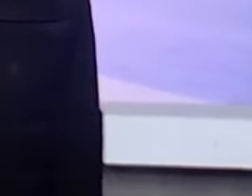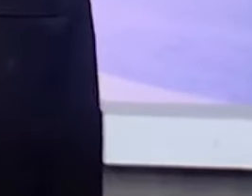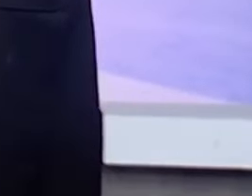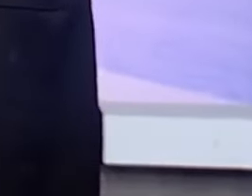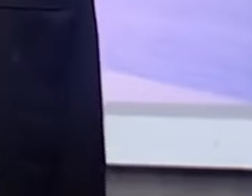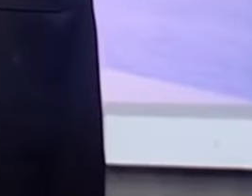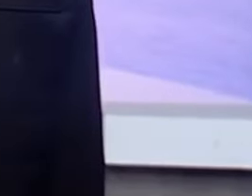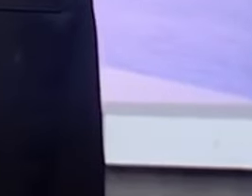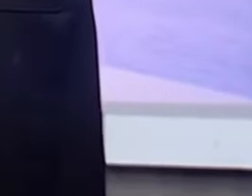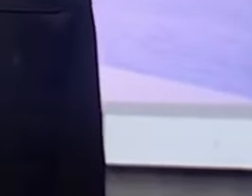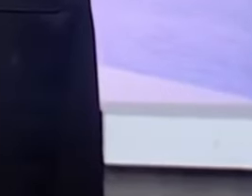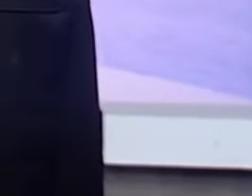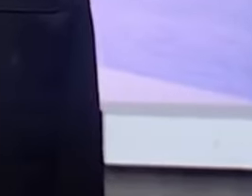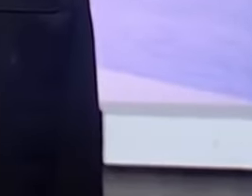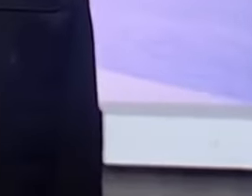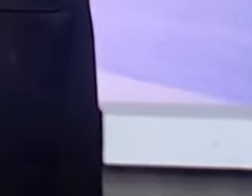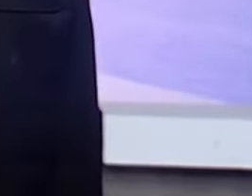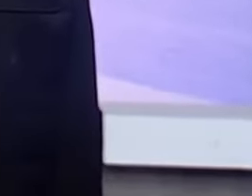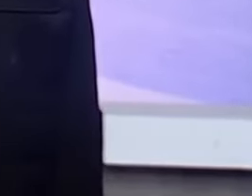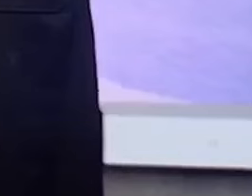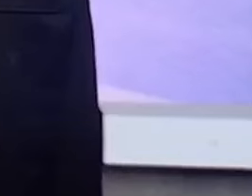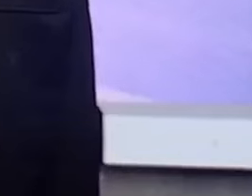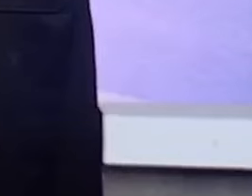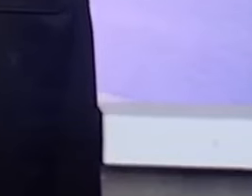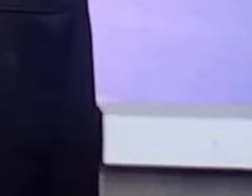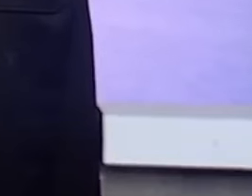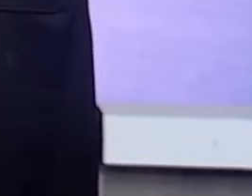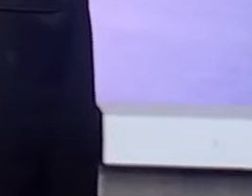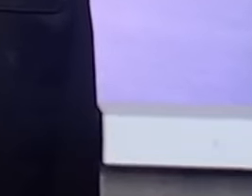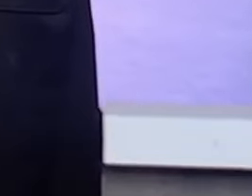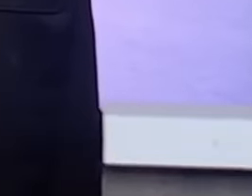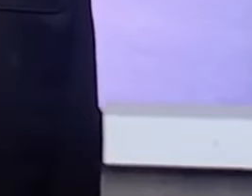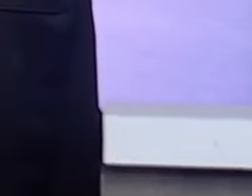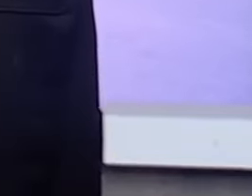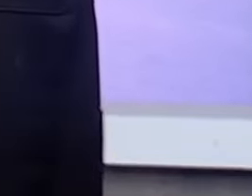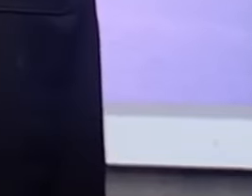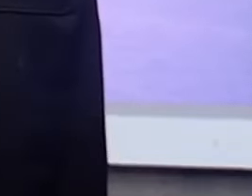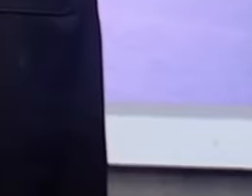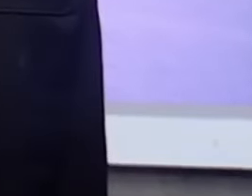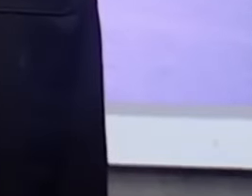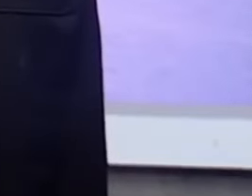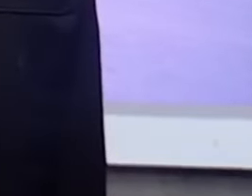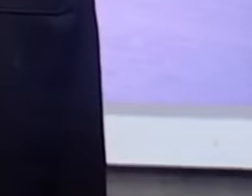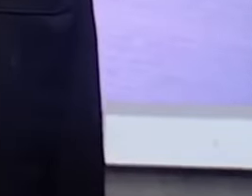kapuso abroad samahan niyo kami sa jma pinoy tv at sa w www.gmanews.tv